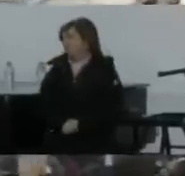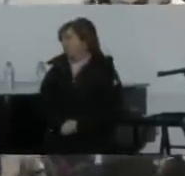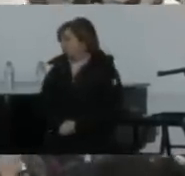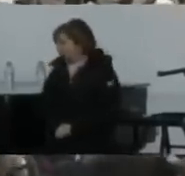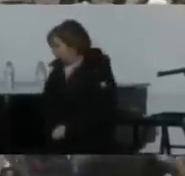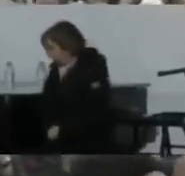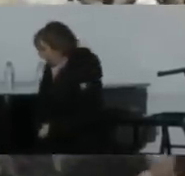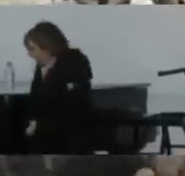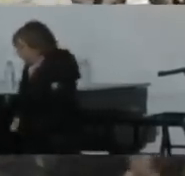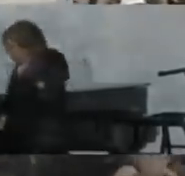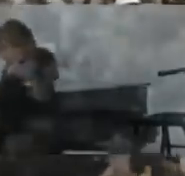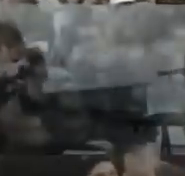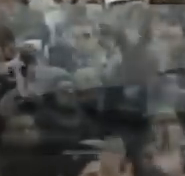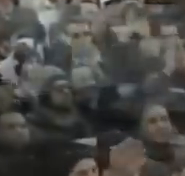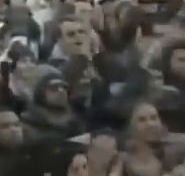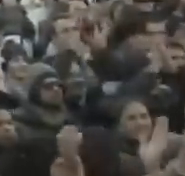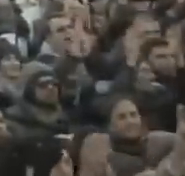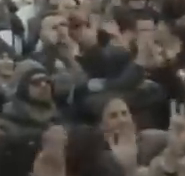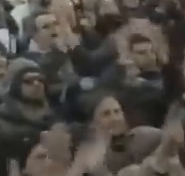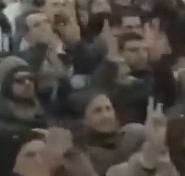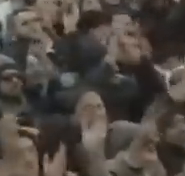Benigno, ragazzi.